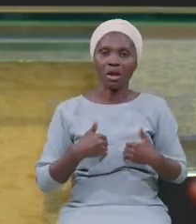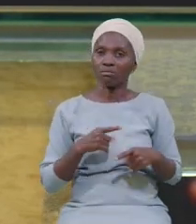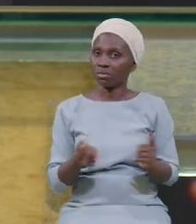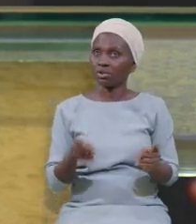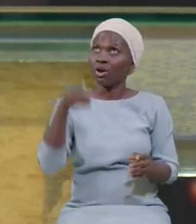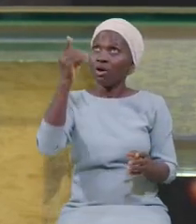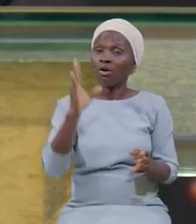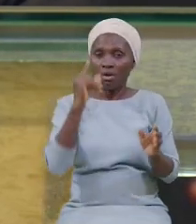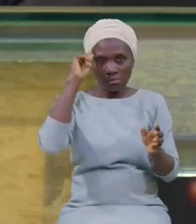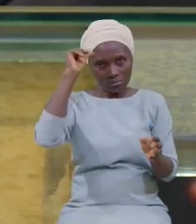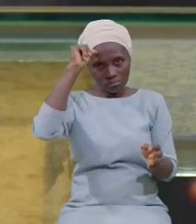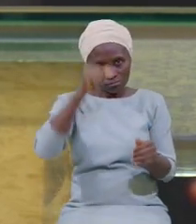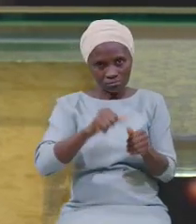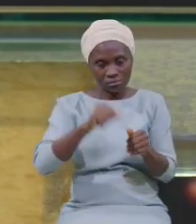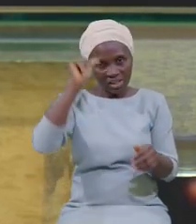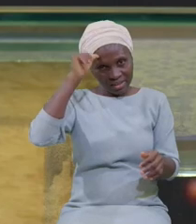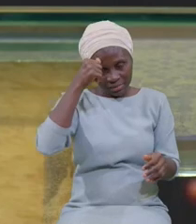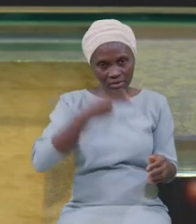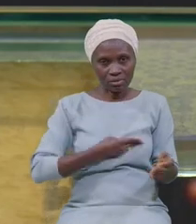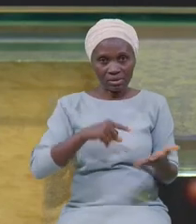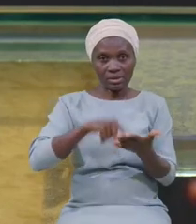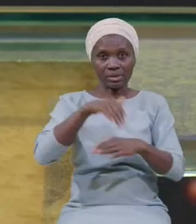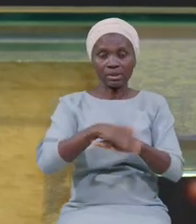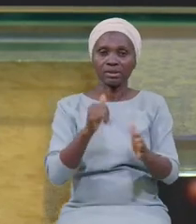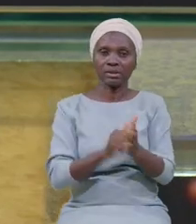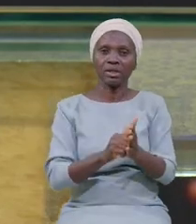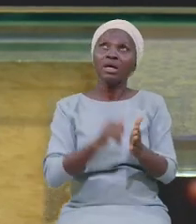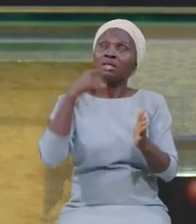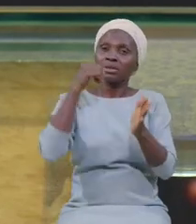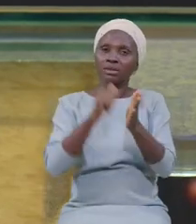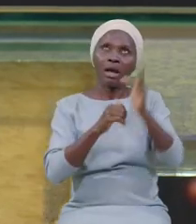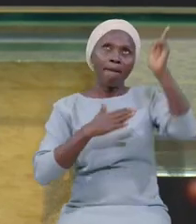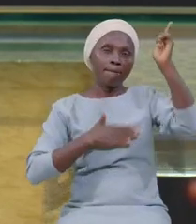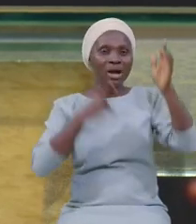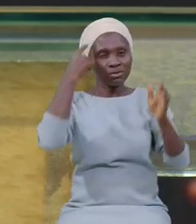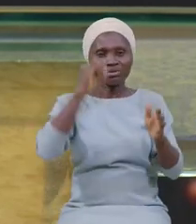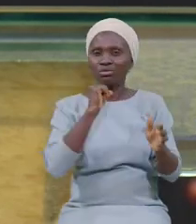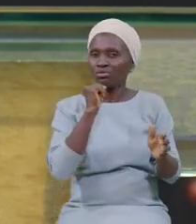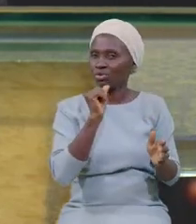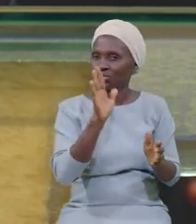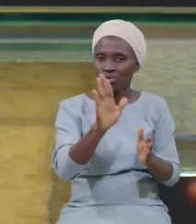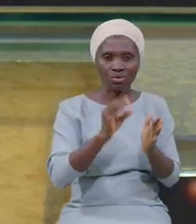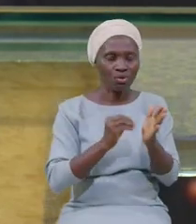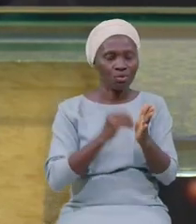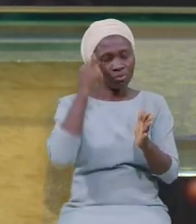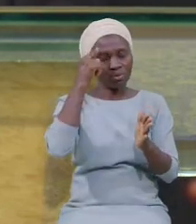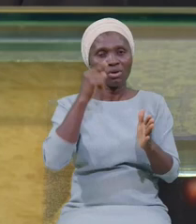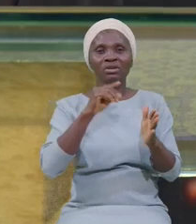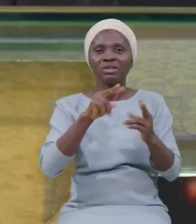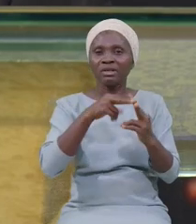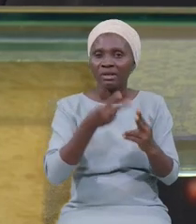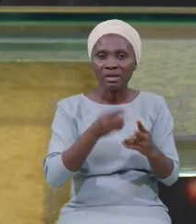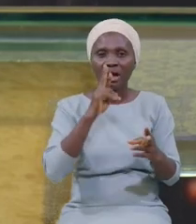nous révèle ce soir que mes pensées ne sont pas vos pensées et vos voix ne sont pas mes voix, dit